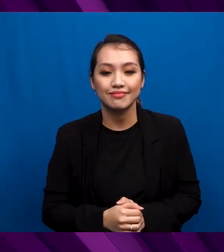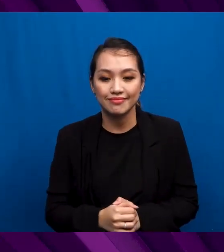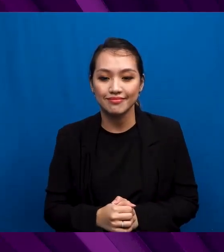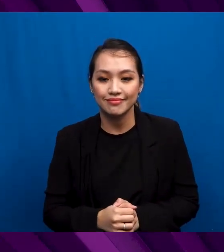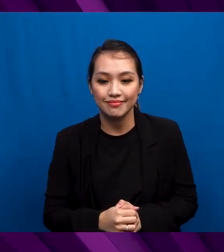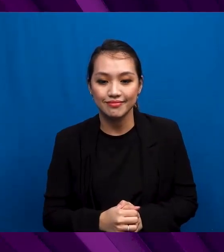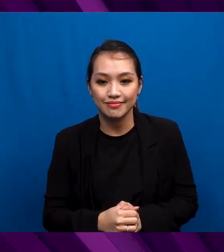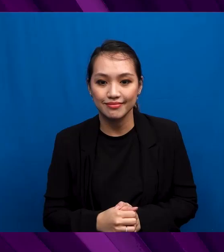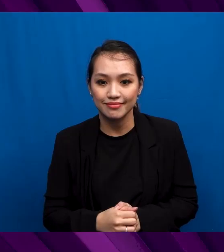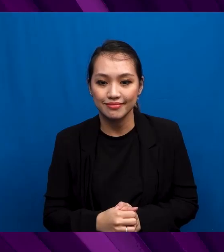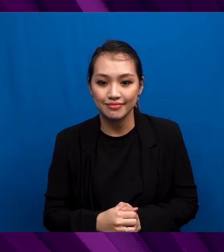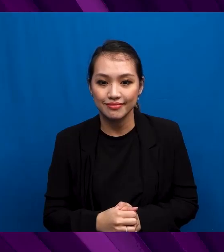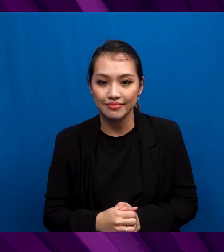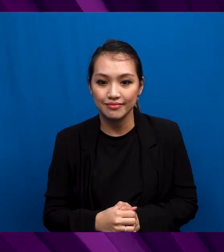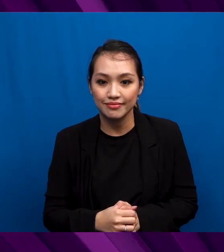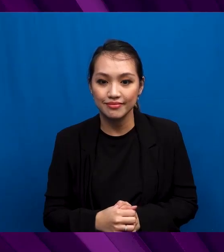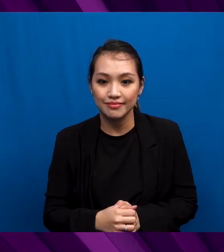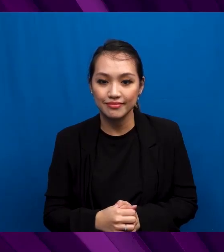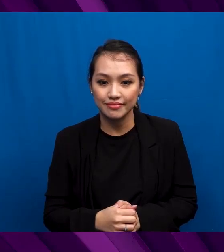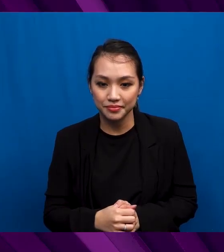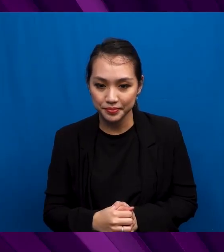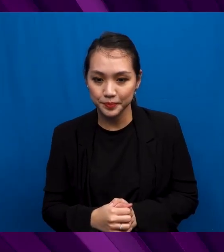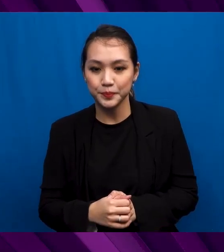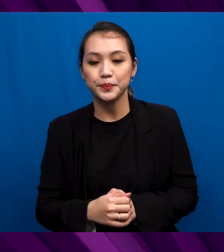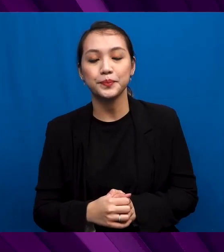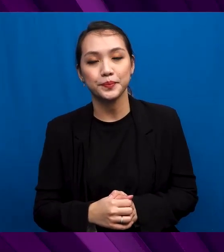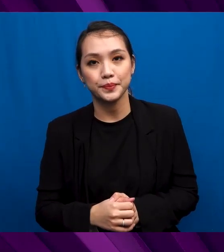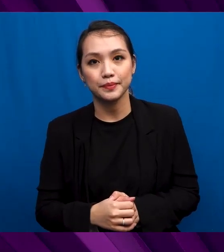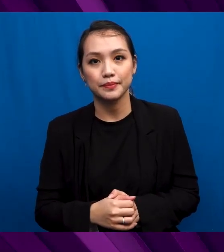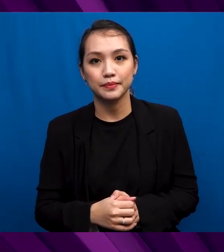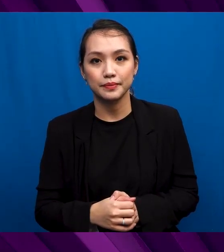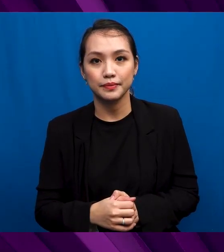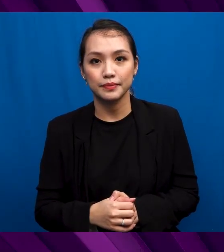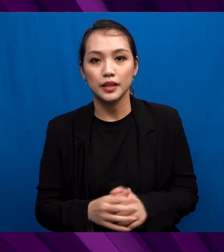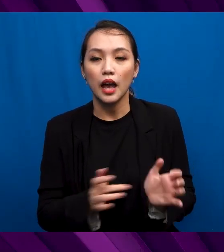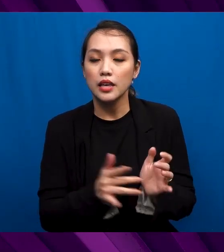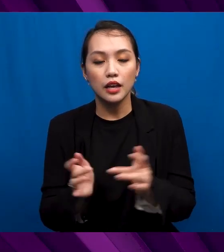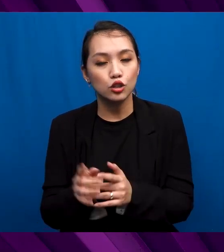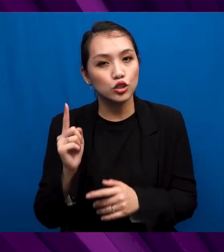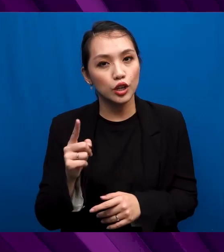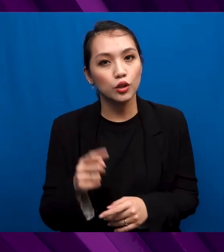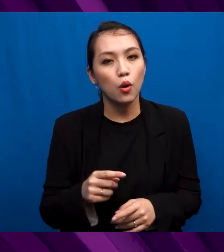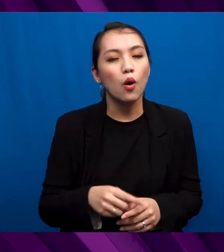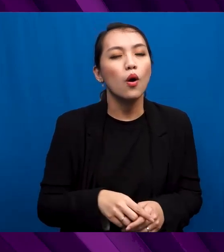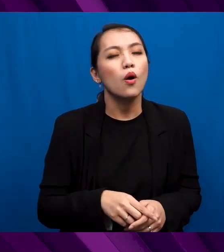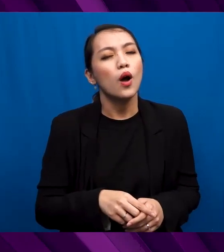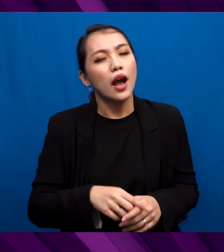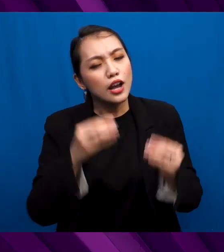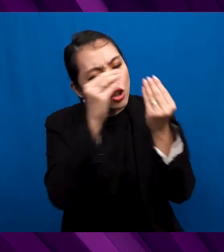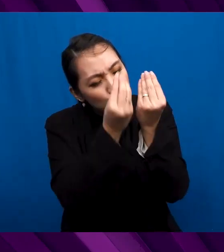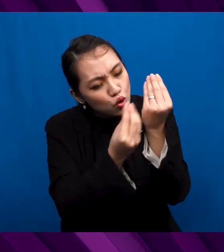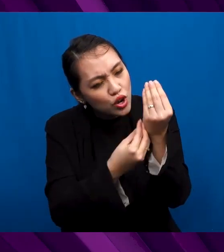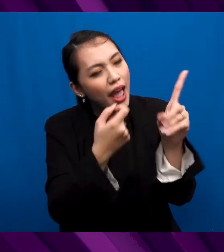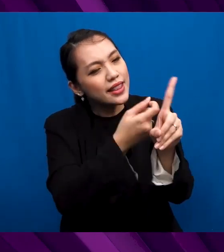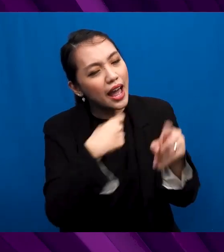penghabisan sejarah manusia ini. Jesus Christ our Lord. Ya. Nah, Yehuda ini kalau saya